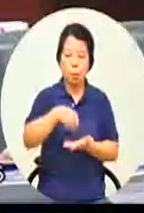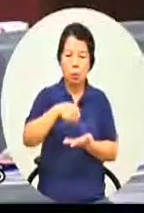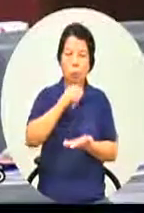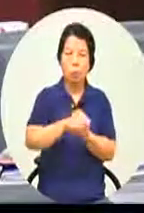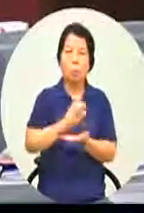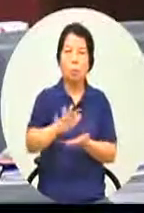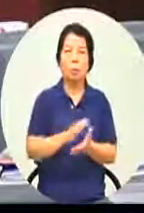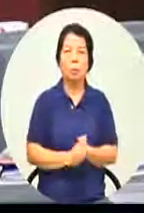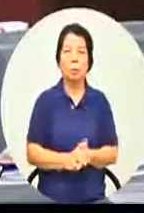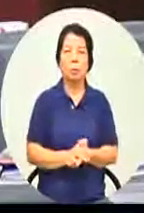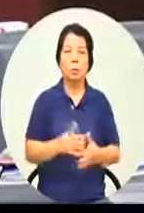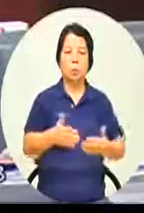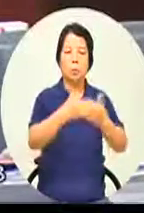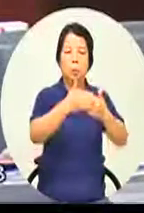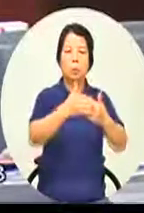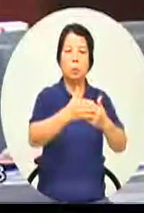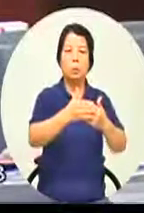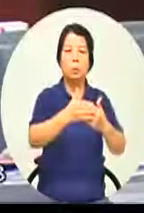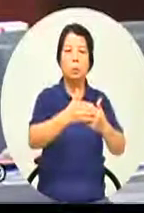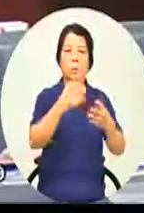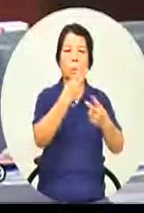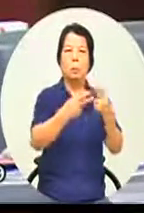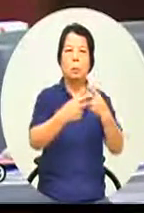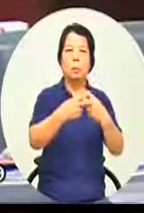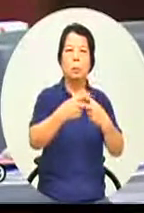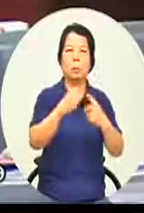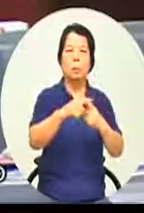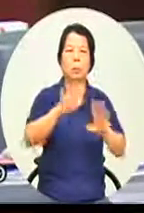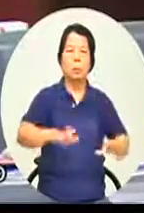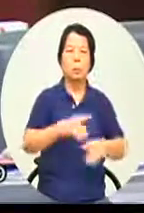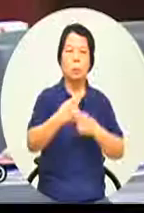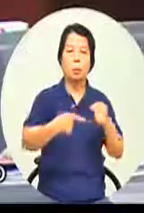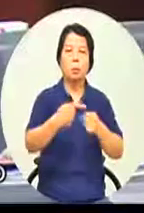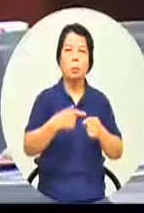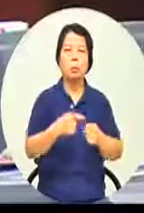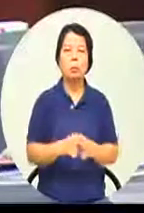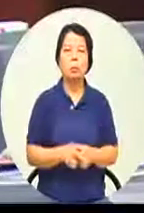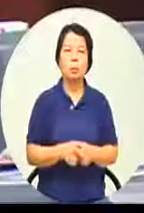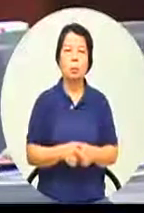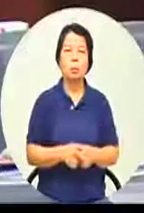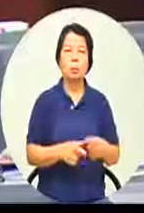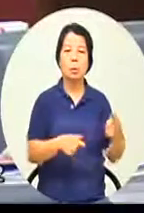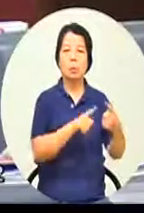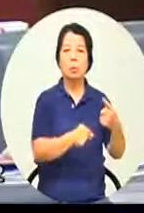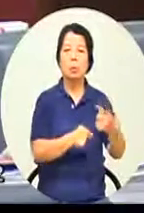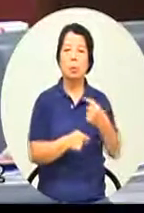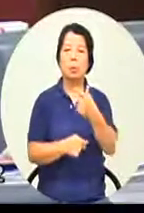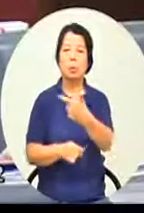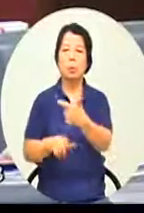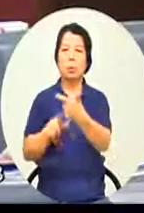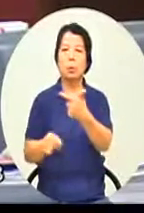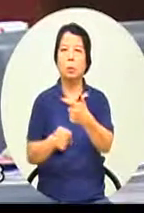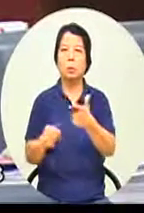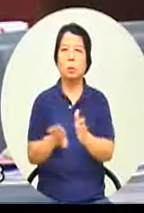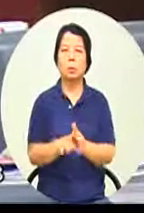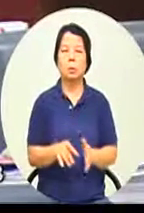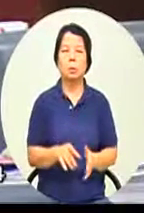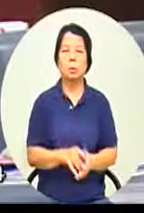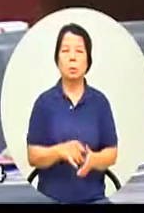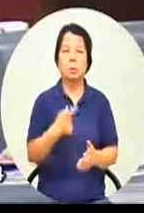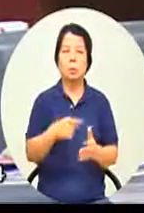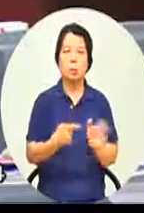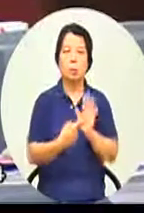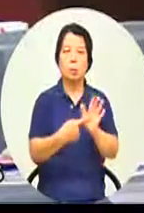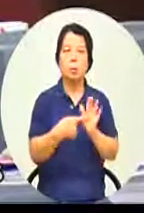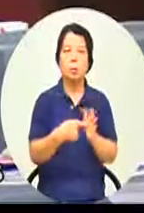们的大陆来的客人哈，就是今年就我们统计今年1月到6月，事实上1月到6月，事实上这个明显